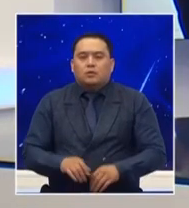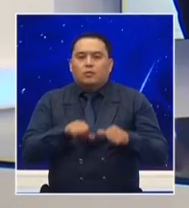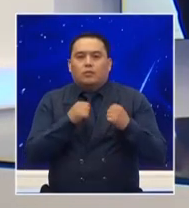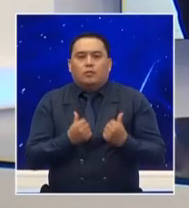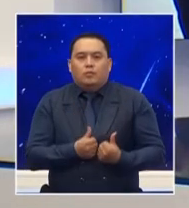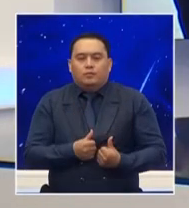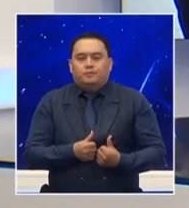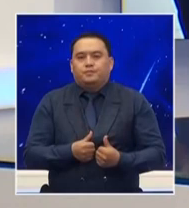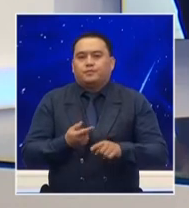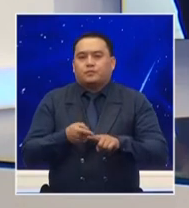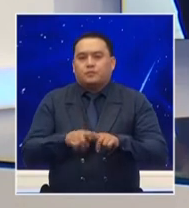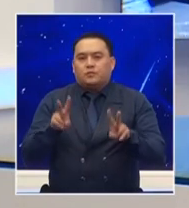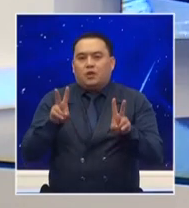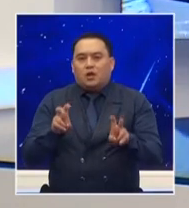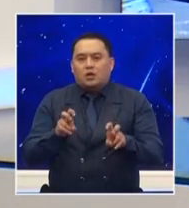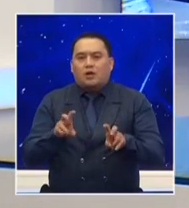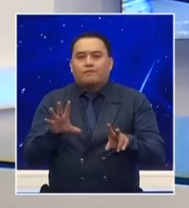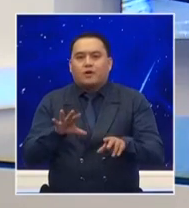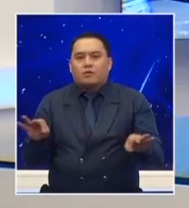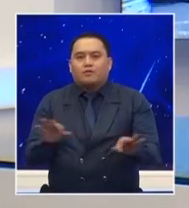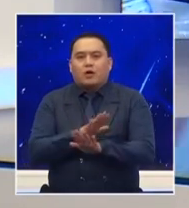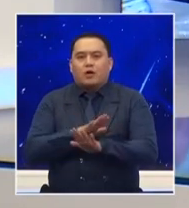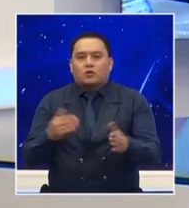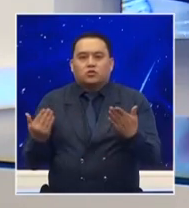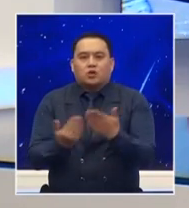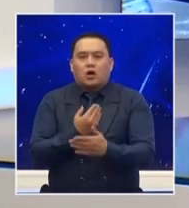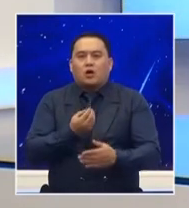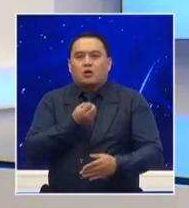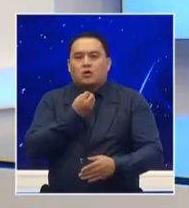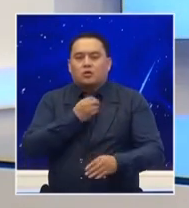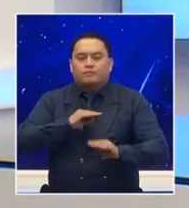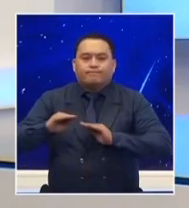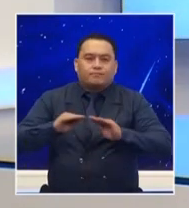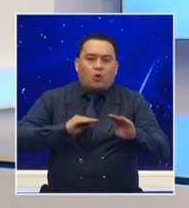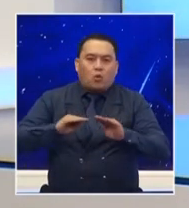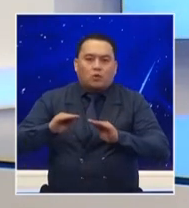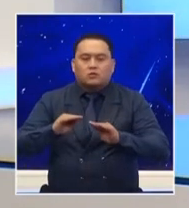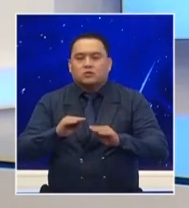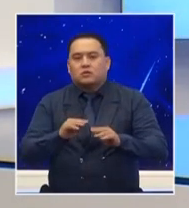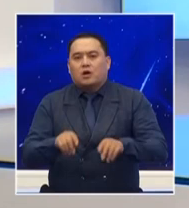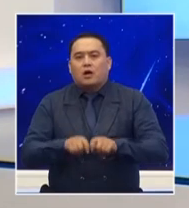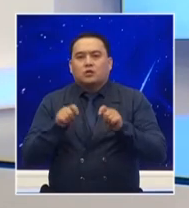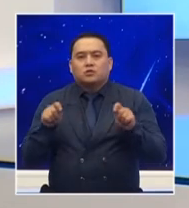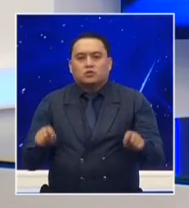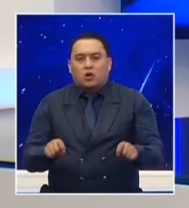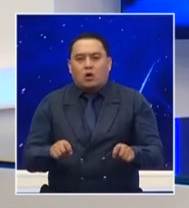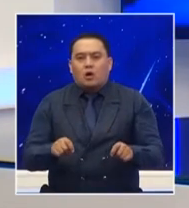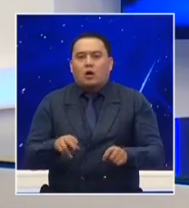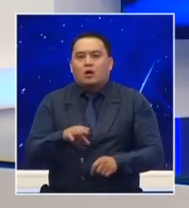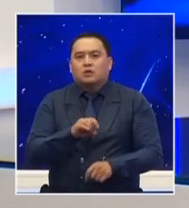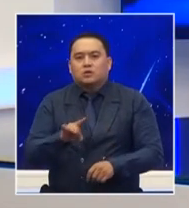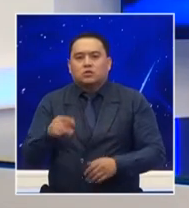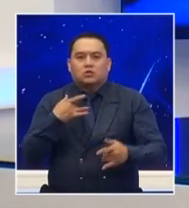Жүректің көзі ашылса, Сүйінбай атындағы облыстық филармонияда жаңа қойылымның тұсауы кесілді. Аталған спектакльді көпшілікке Қарасай